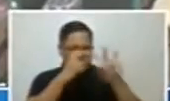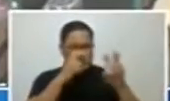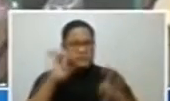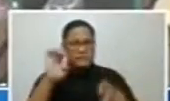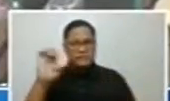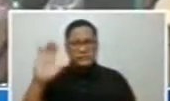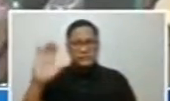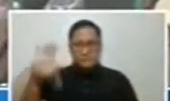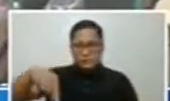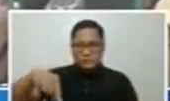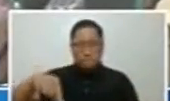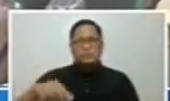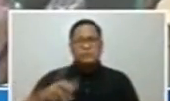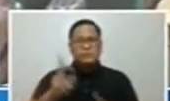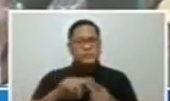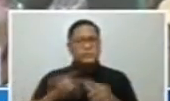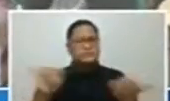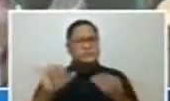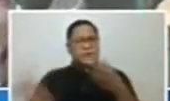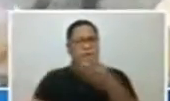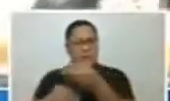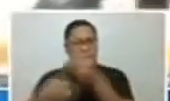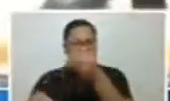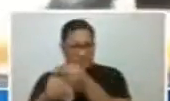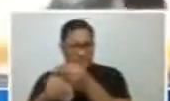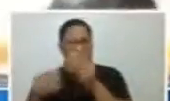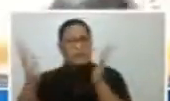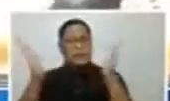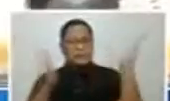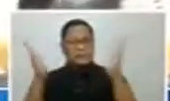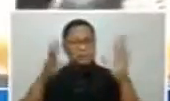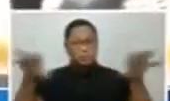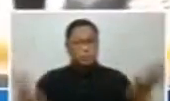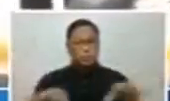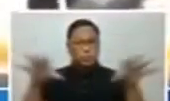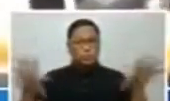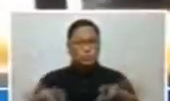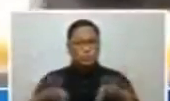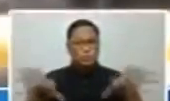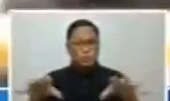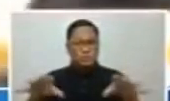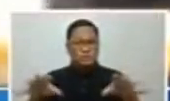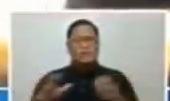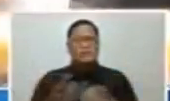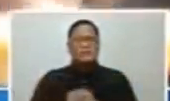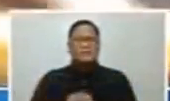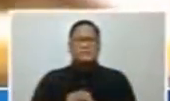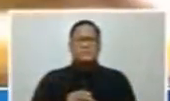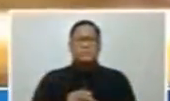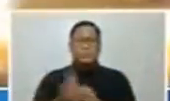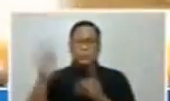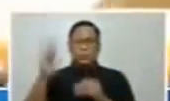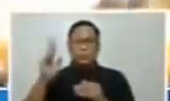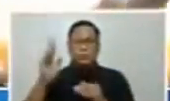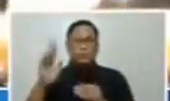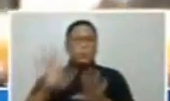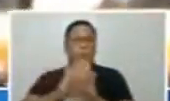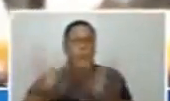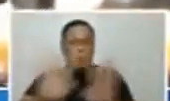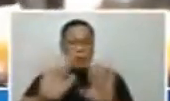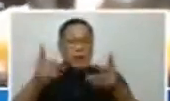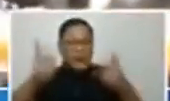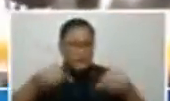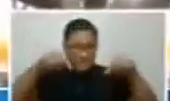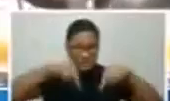yesterday morning. And I salute all of them, our health workers. Bilib ako sa kanila. Despite of the hardships,